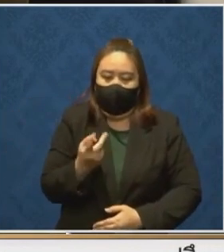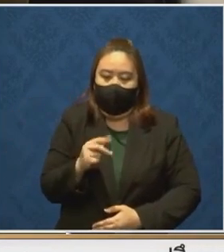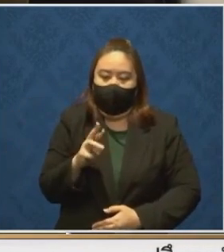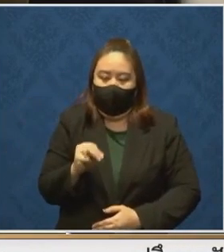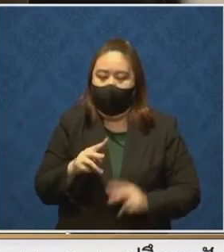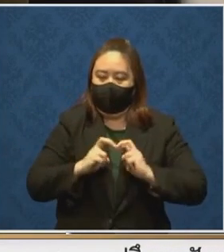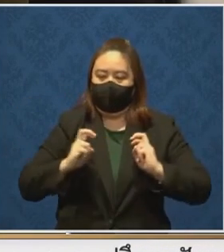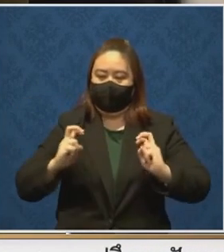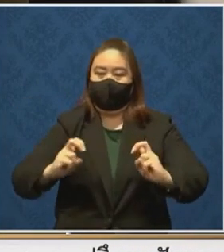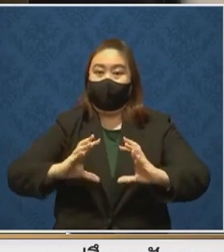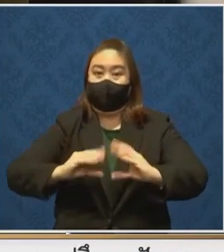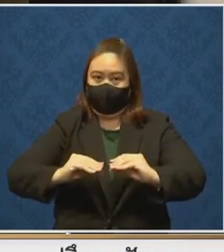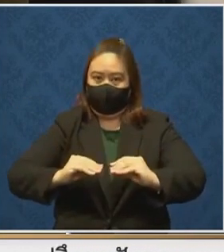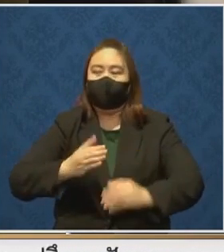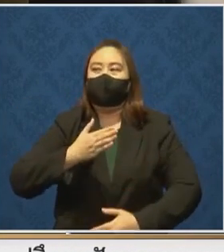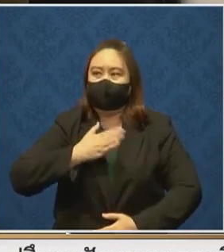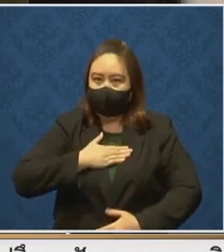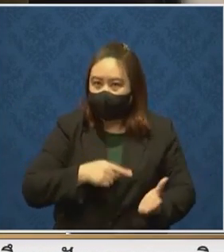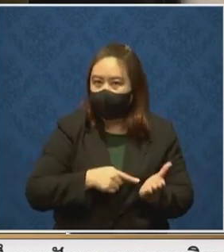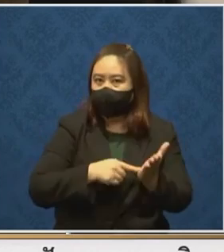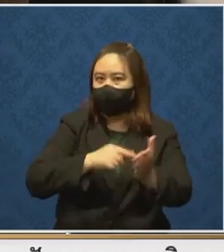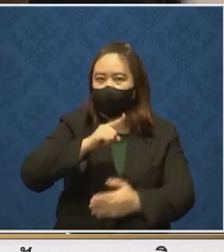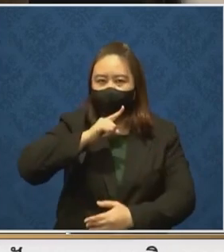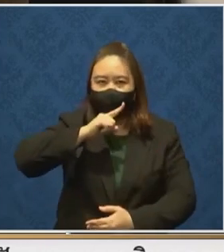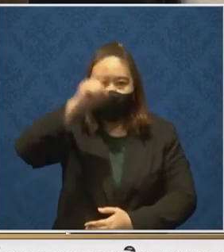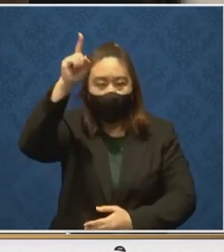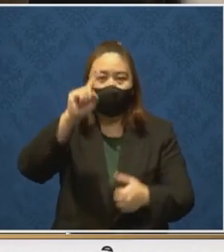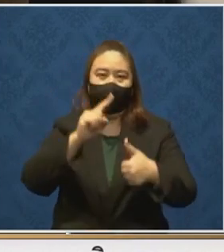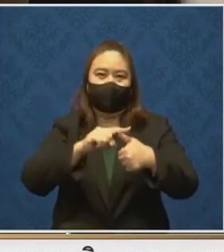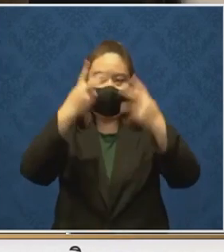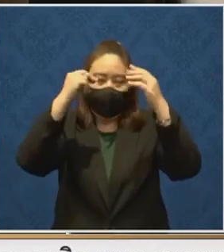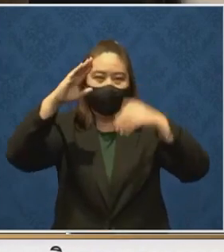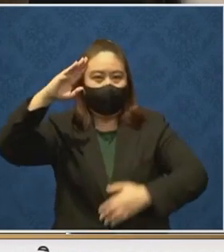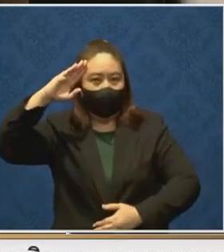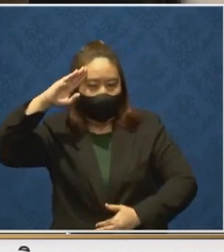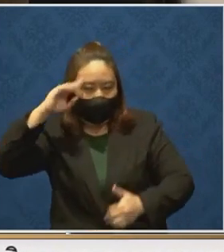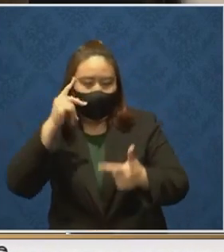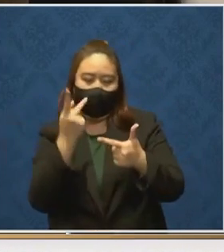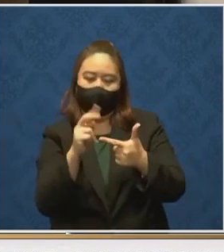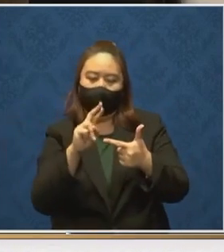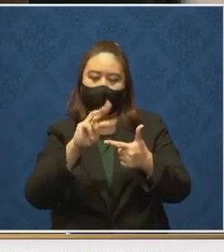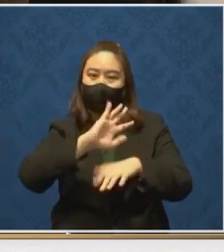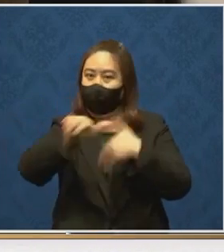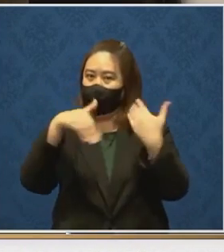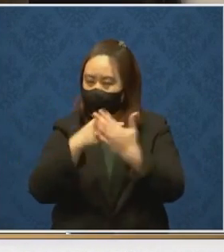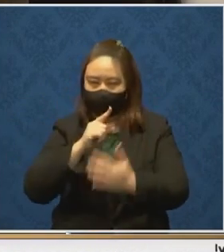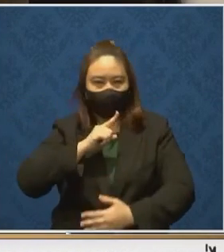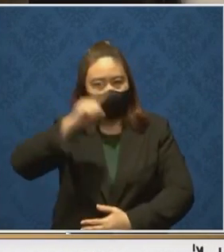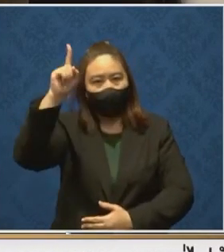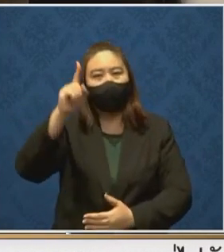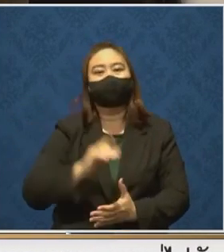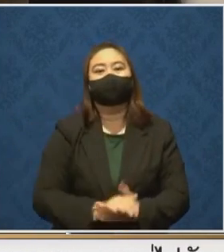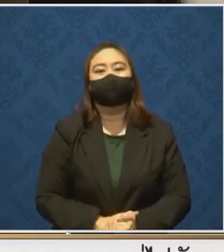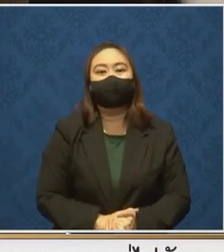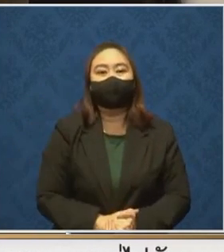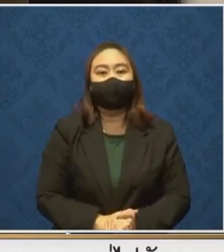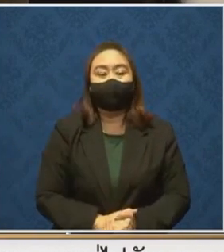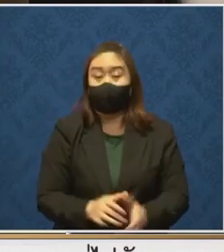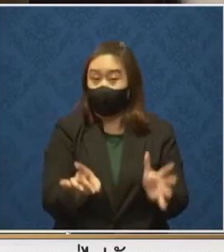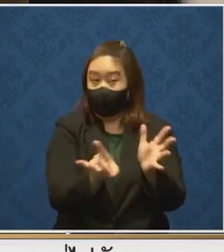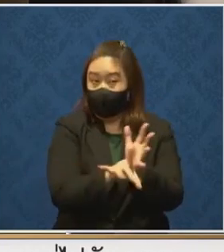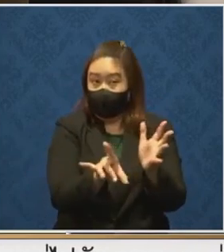จะยื่นฟ้องอกับทั้งพนเประยุต์และ ควประสุทายนี้